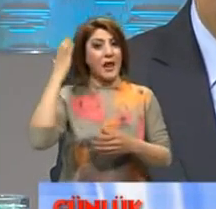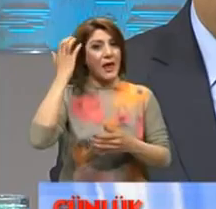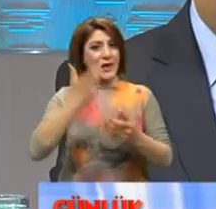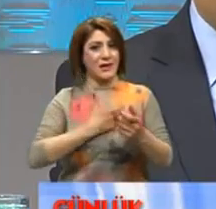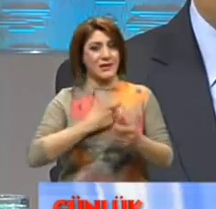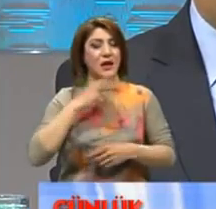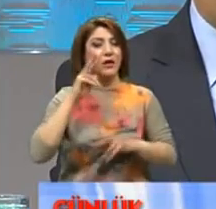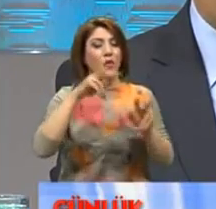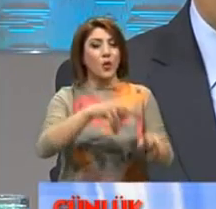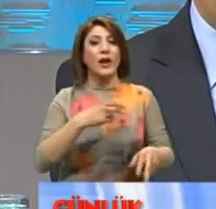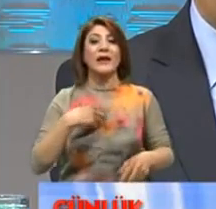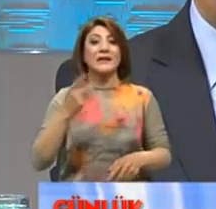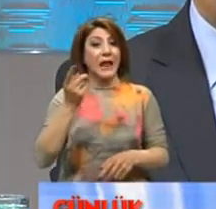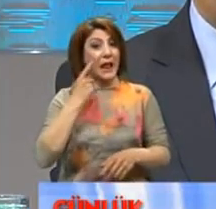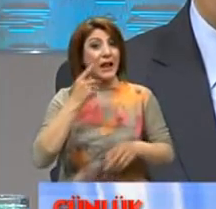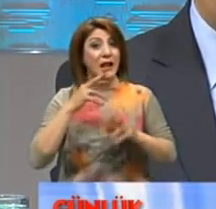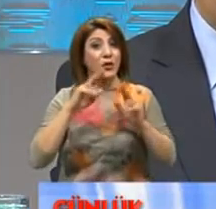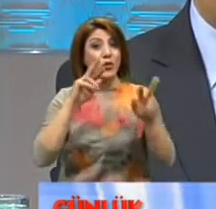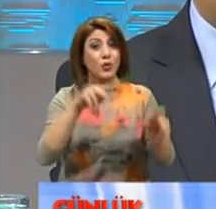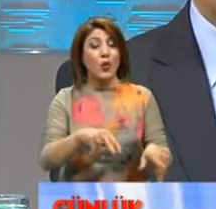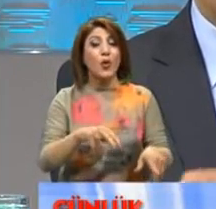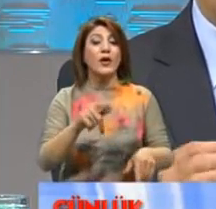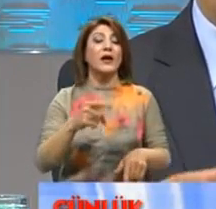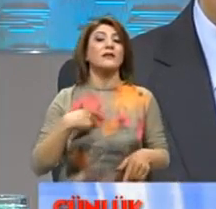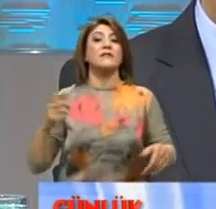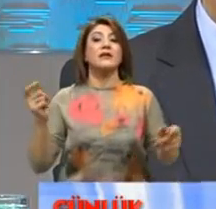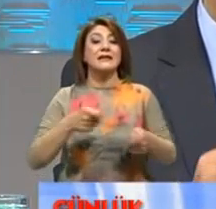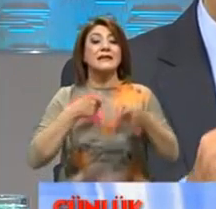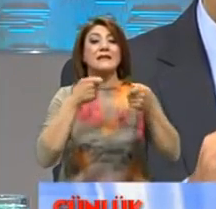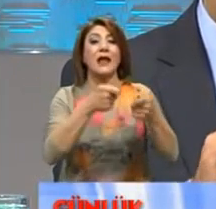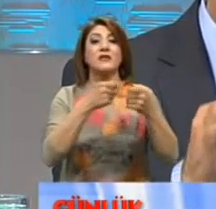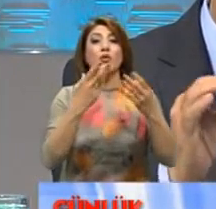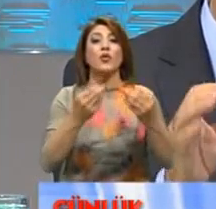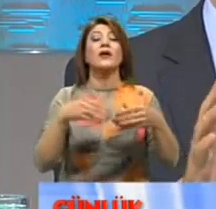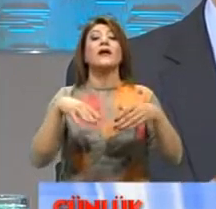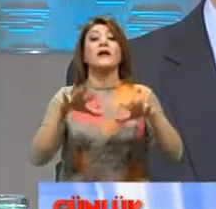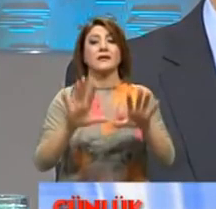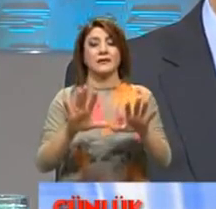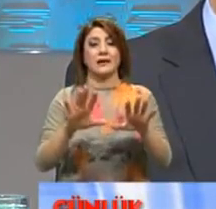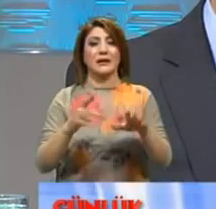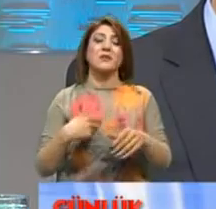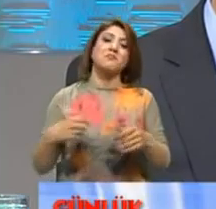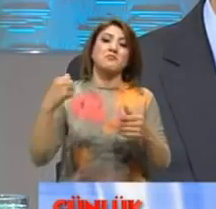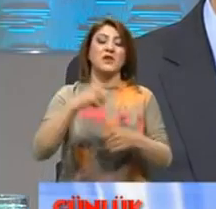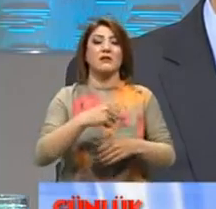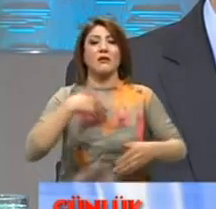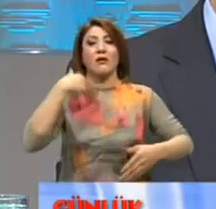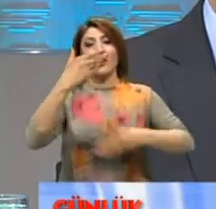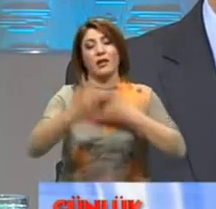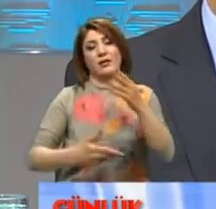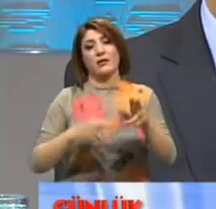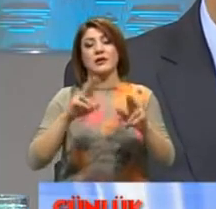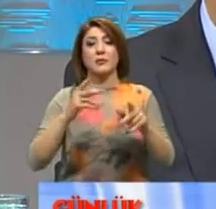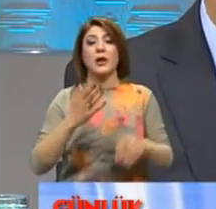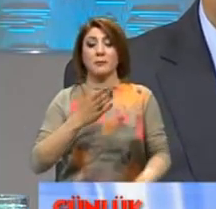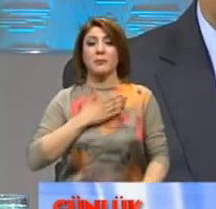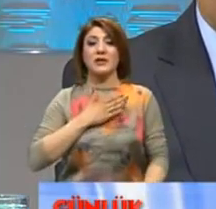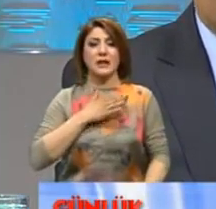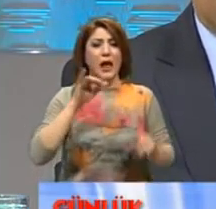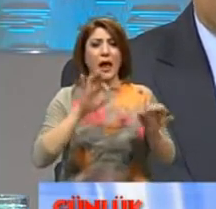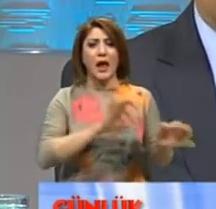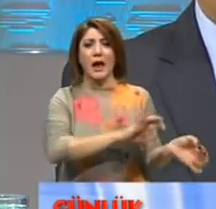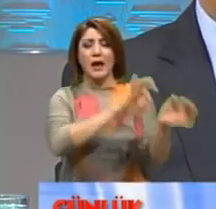diyor. Ve değerler eğitimini diyor vermeye başladık ve ders olarak değil derslere yedirerek vermeye başladık diyor. Biz de tam